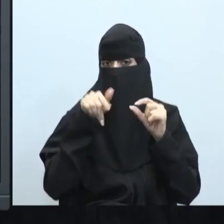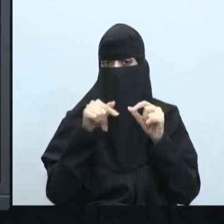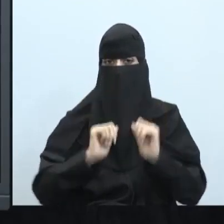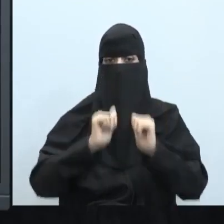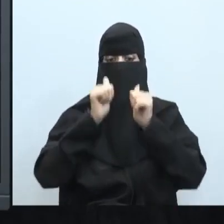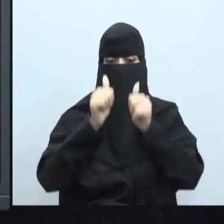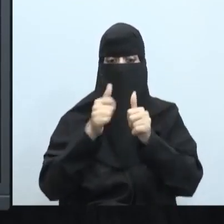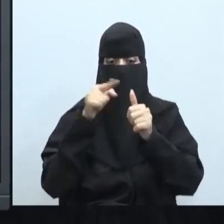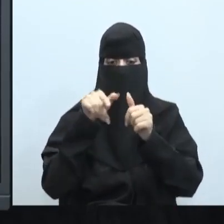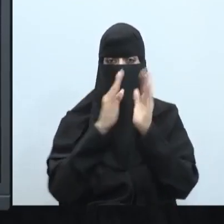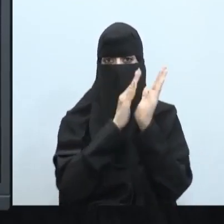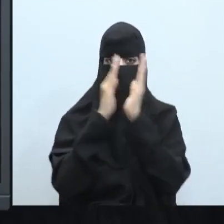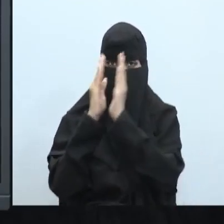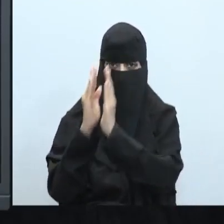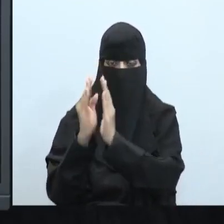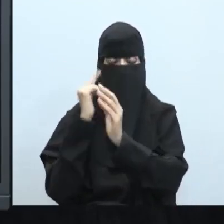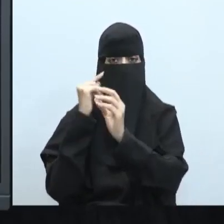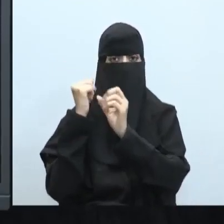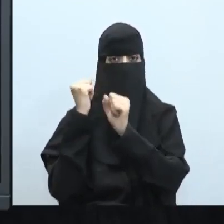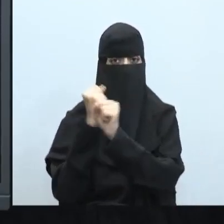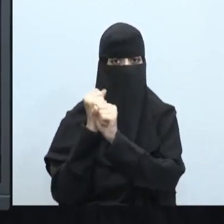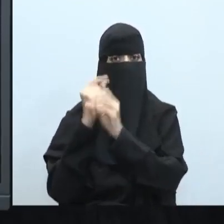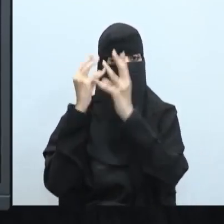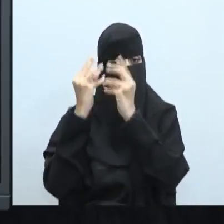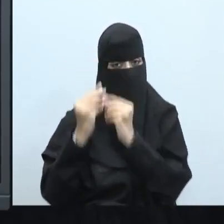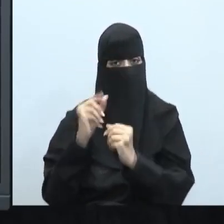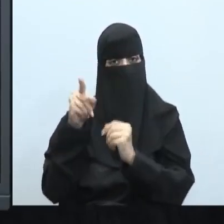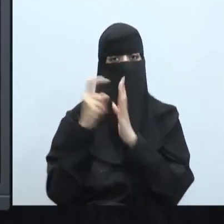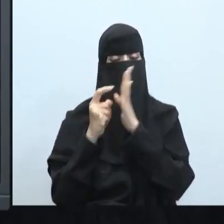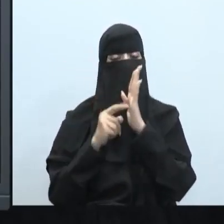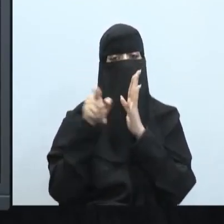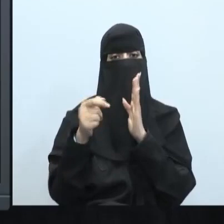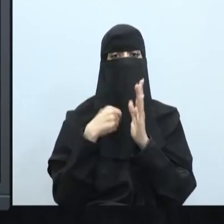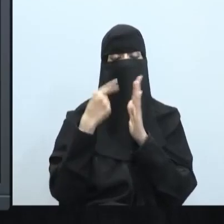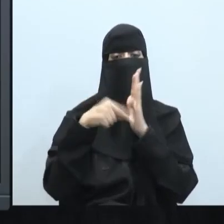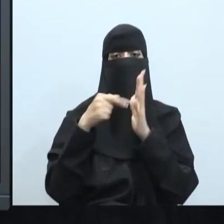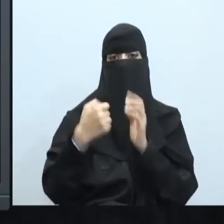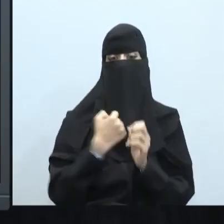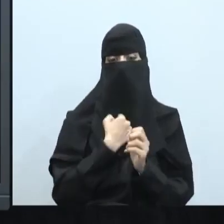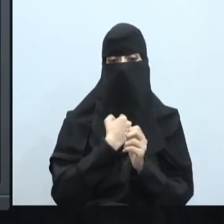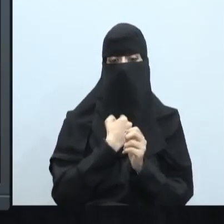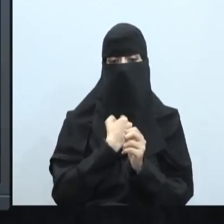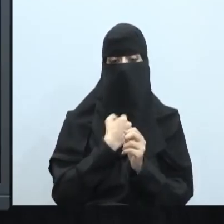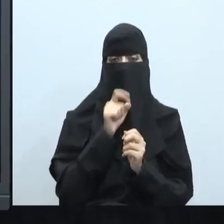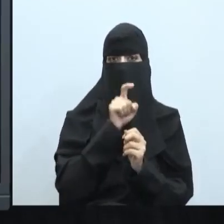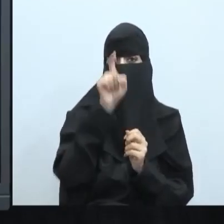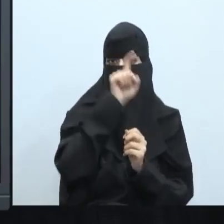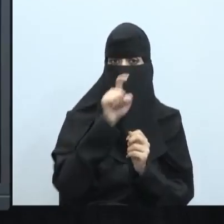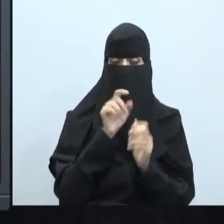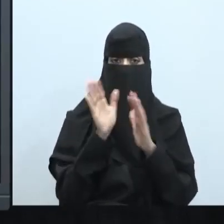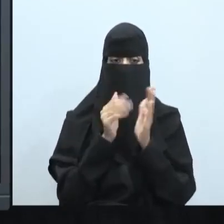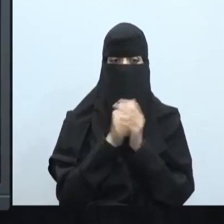لديك حتى يعطيك ملف تنفيذي يناسب نظام التشغيل الخاص بك ايضا يسالك عن العماره